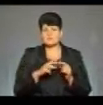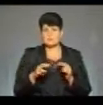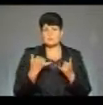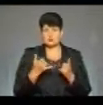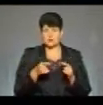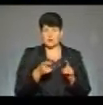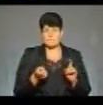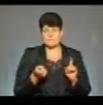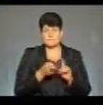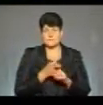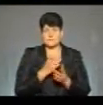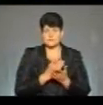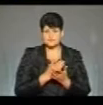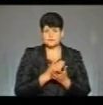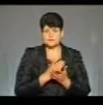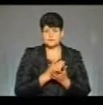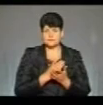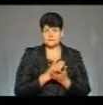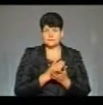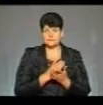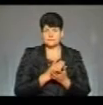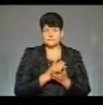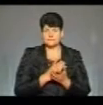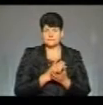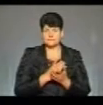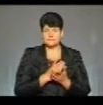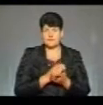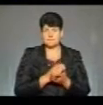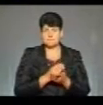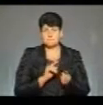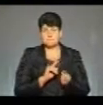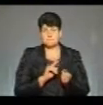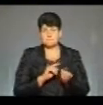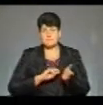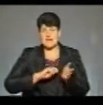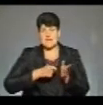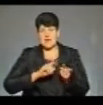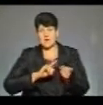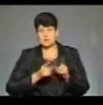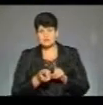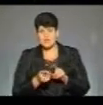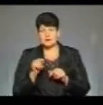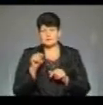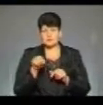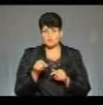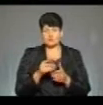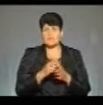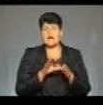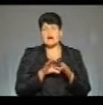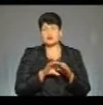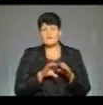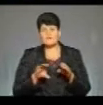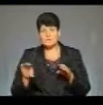його під'єднують. Переключаємо існуючий водопровід на ту відку, яку